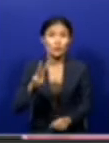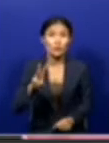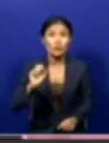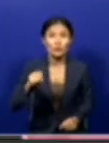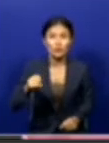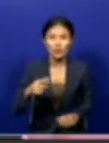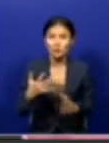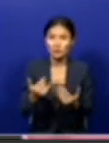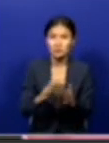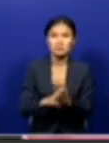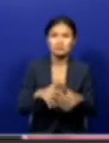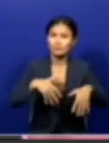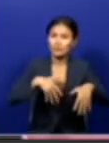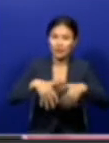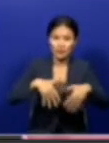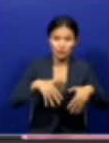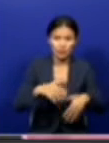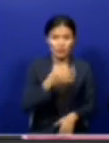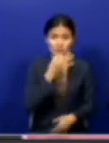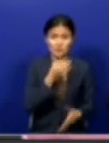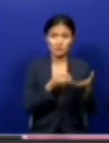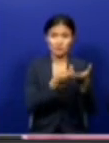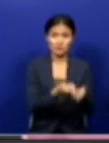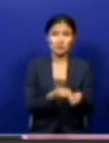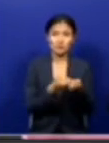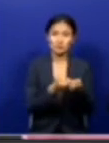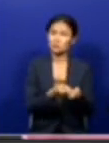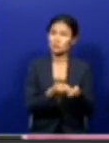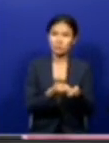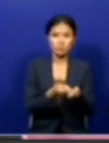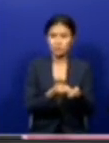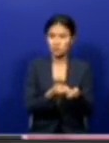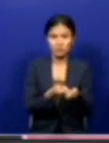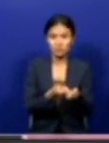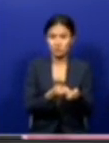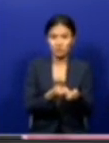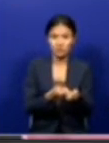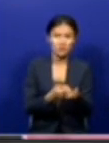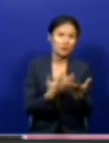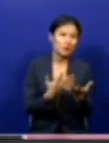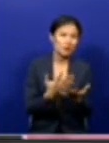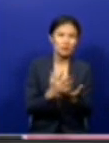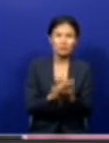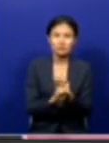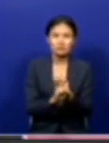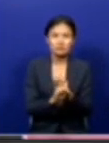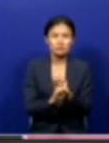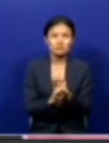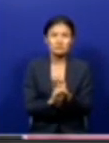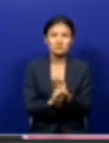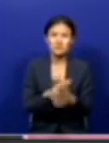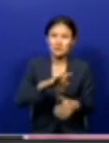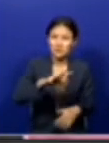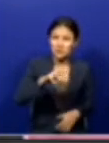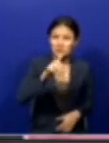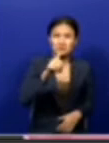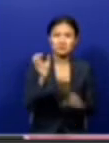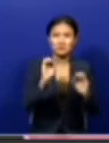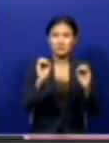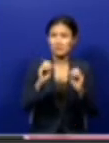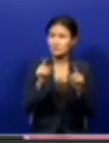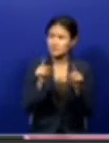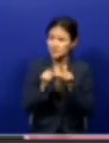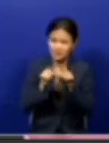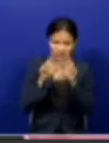ม่เคยถูกลอตเตอรี่เลยก็คือทำกันแบบพออยู่พอกินไปกันวันๆนะครับเพราะไม่มี